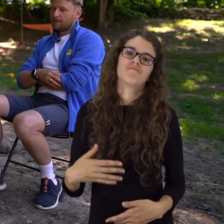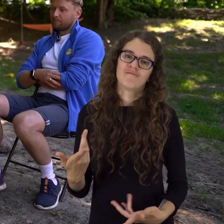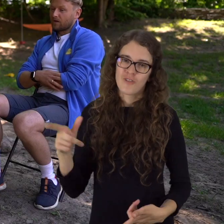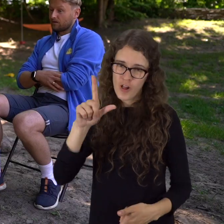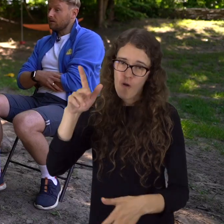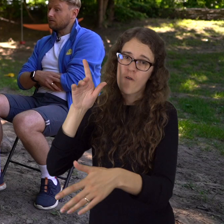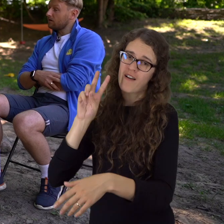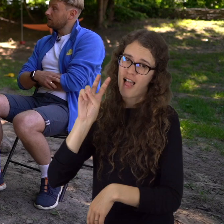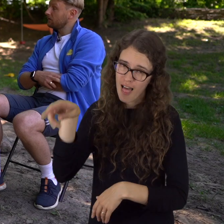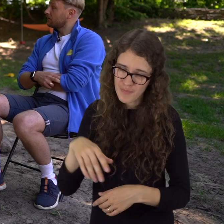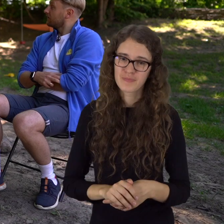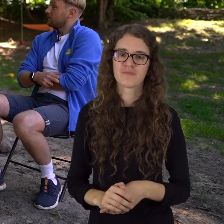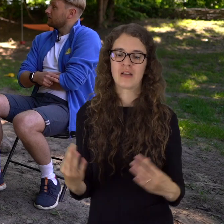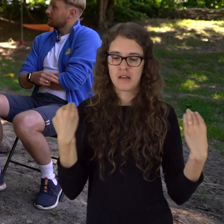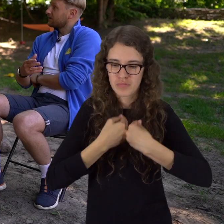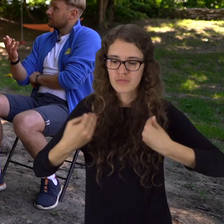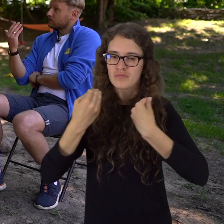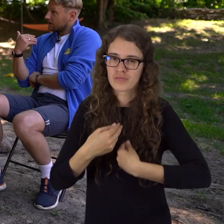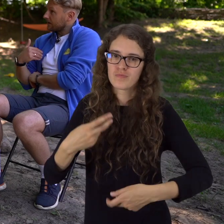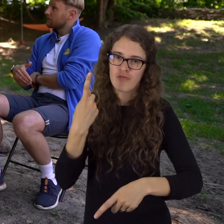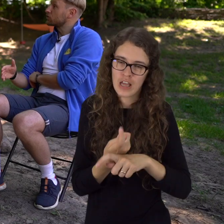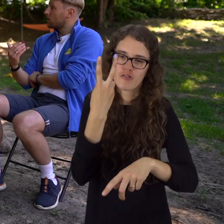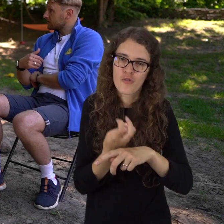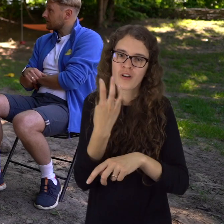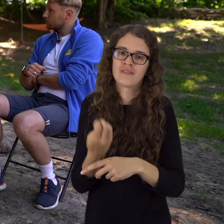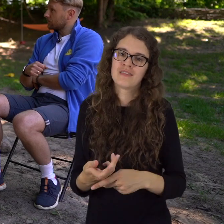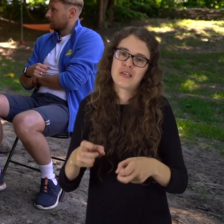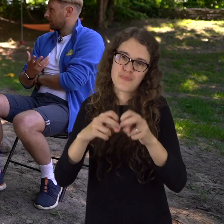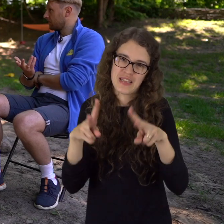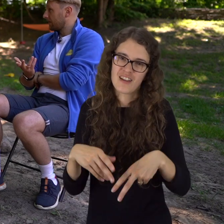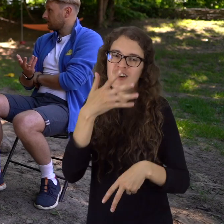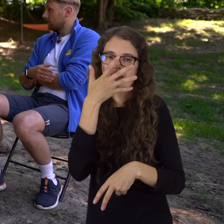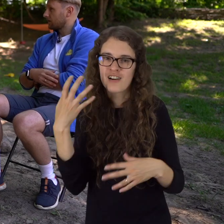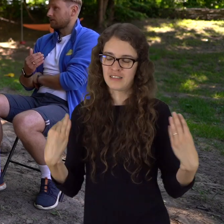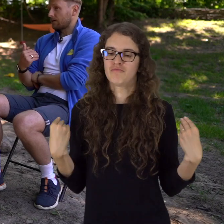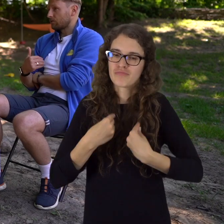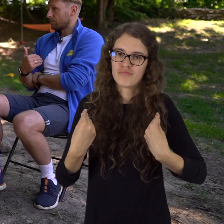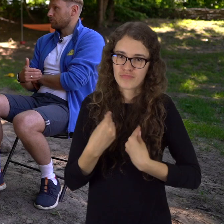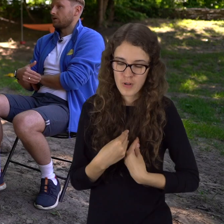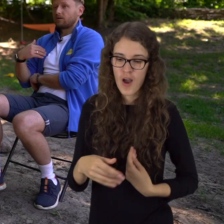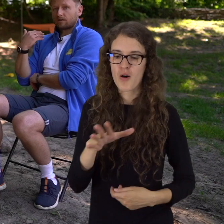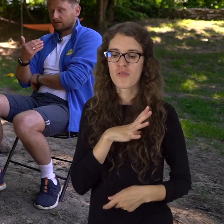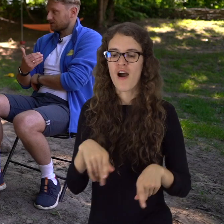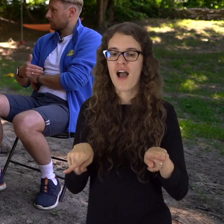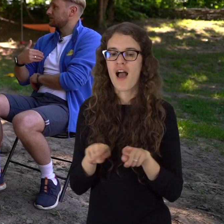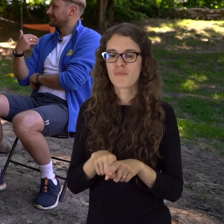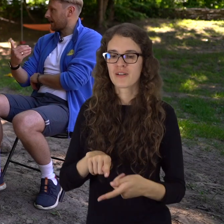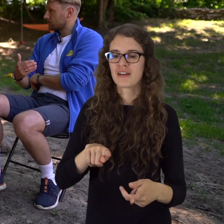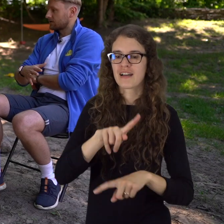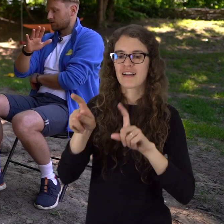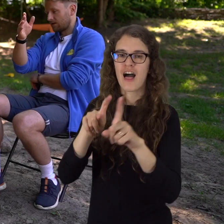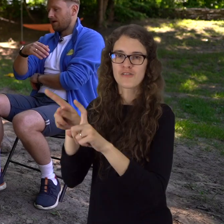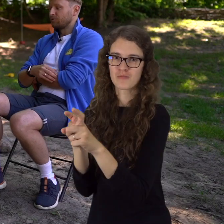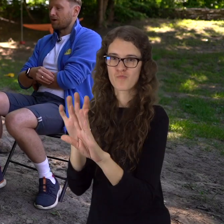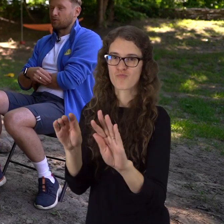tai eini ir rengiame sluoksniais, aišku, tai labai labai padeda, yra ir termodrabužiai, ir antras sluoksnis, ir